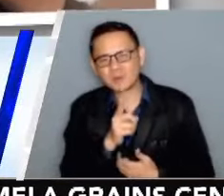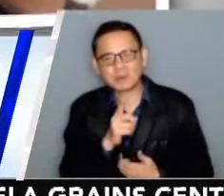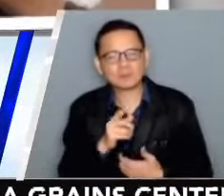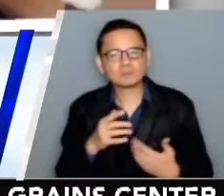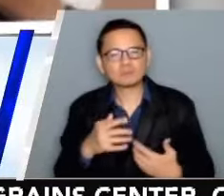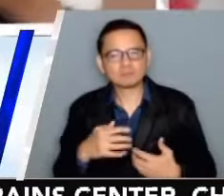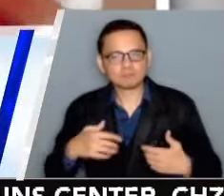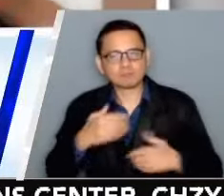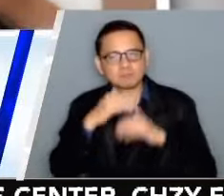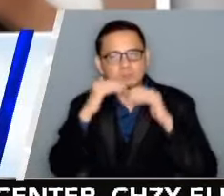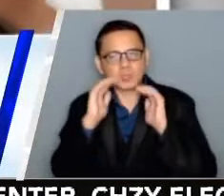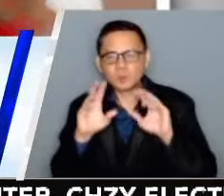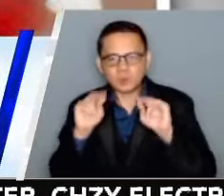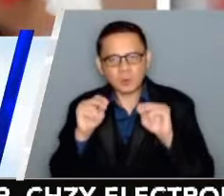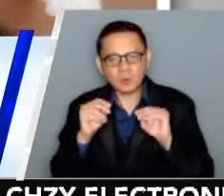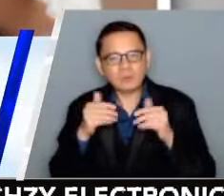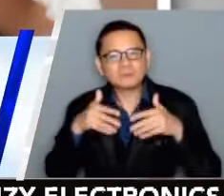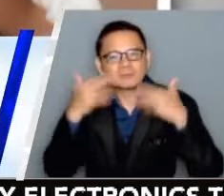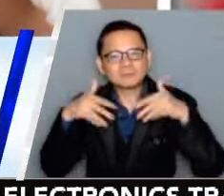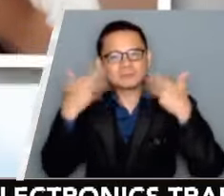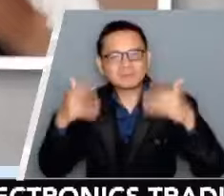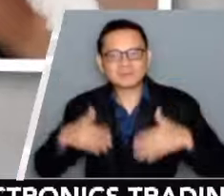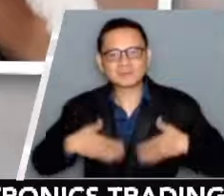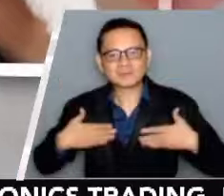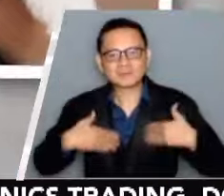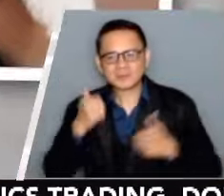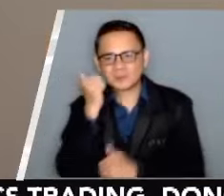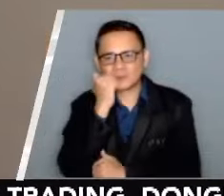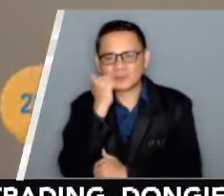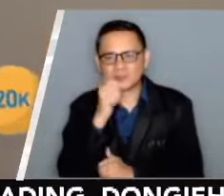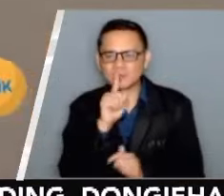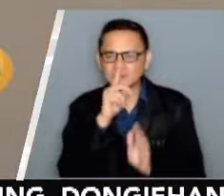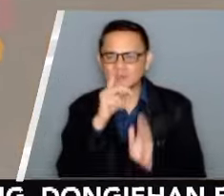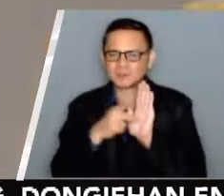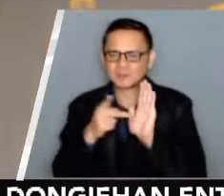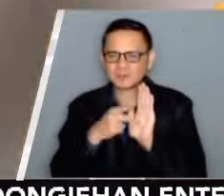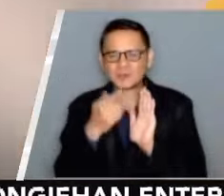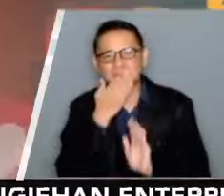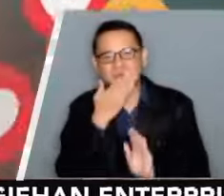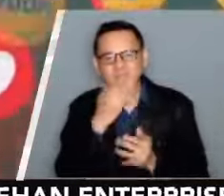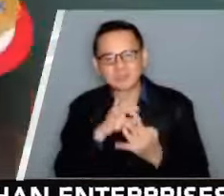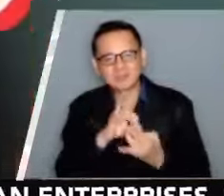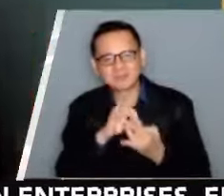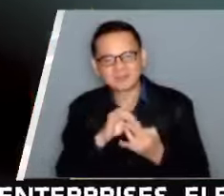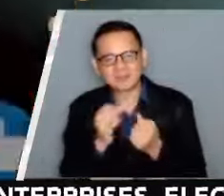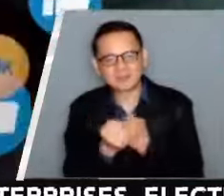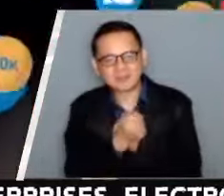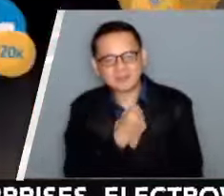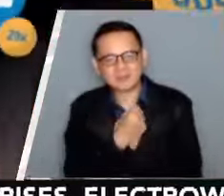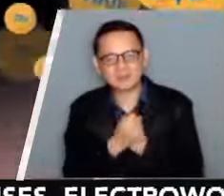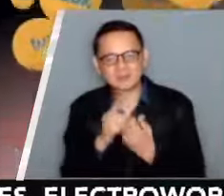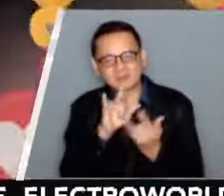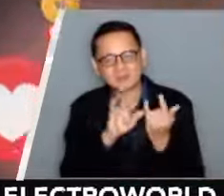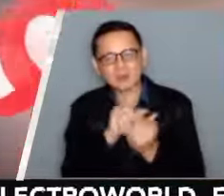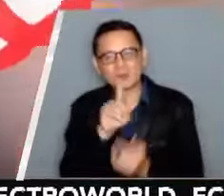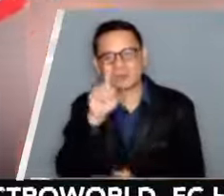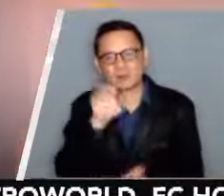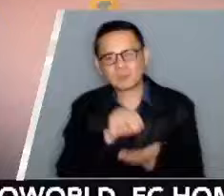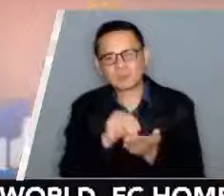Sa sumunod na araw, inaibalik naman daw ang kulit at tamis ng kanilang fur ibig. Almost 1 million na ang views